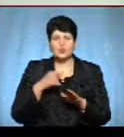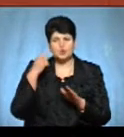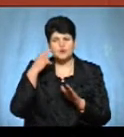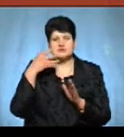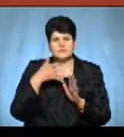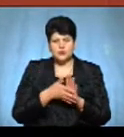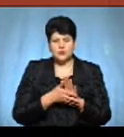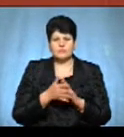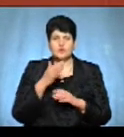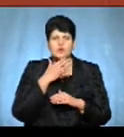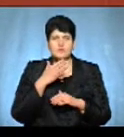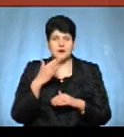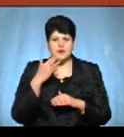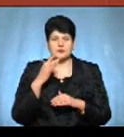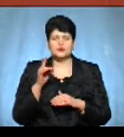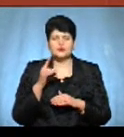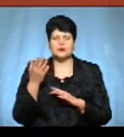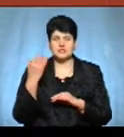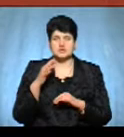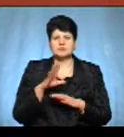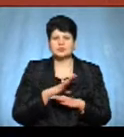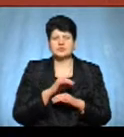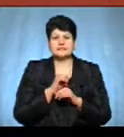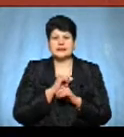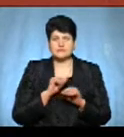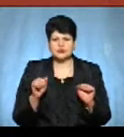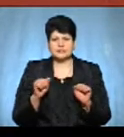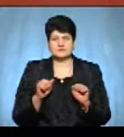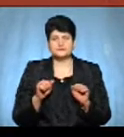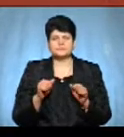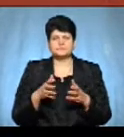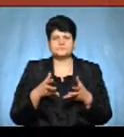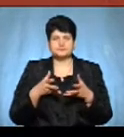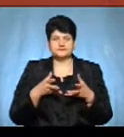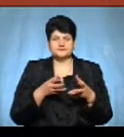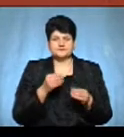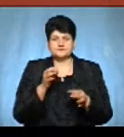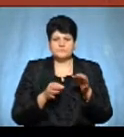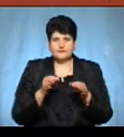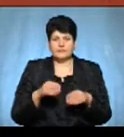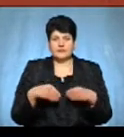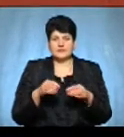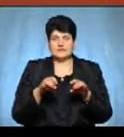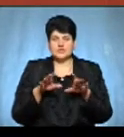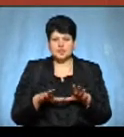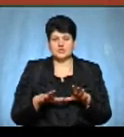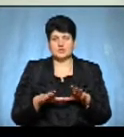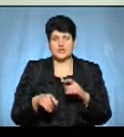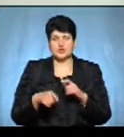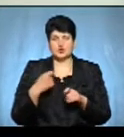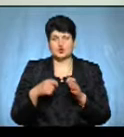от багато, що раніше було неможливо, наприклад, тиснути на суди, щоб винесли рішення злочинців,